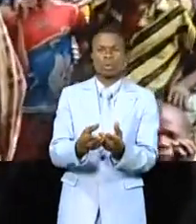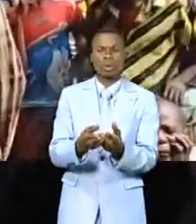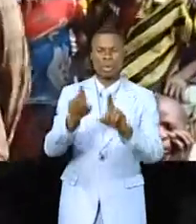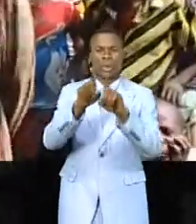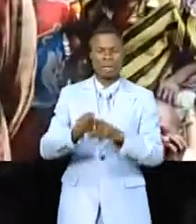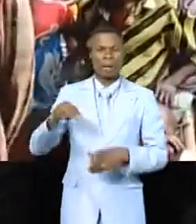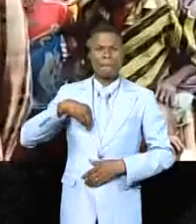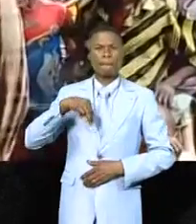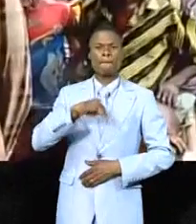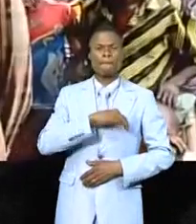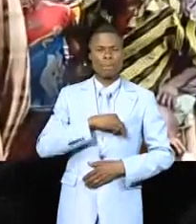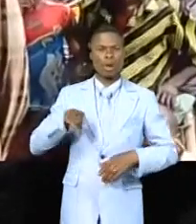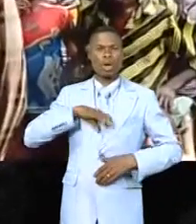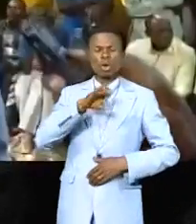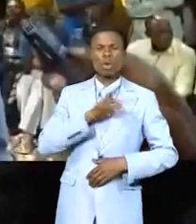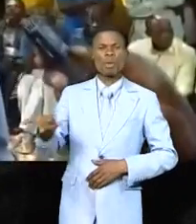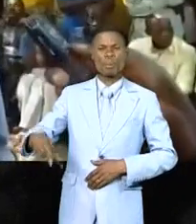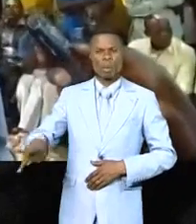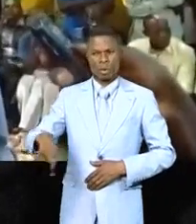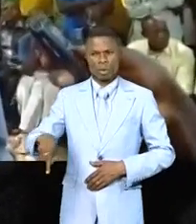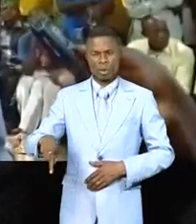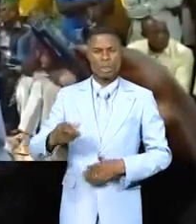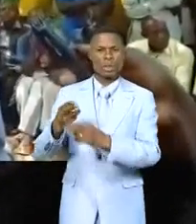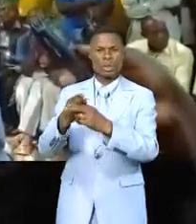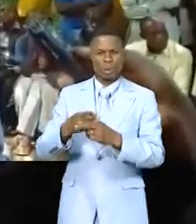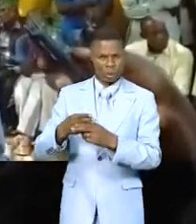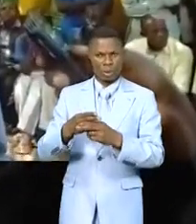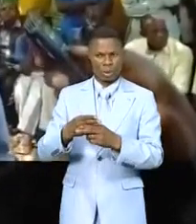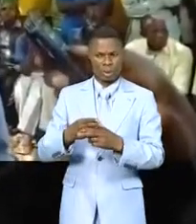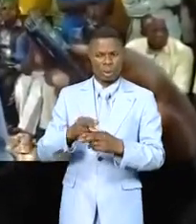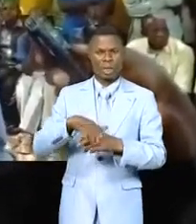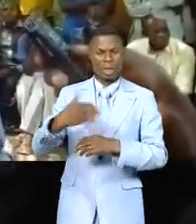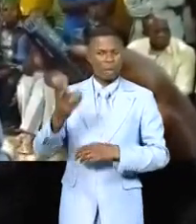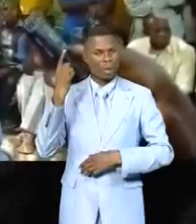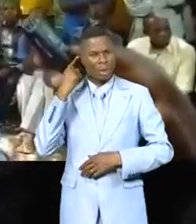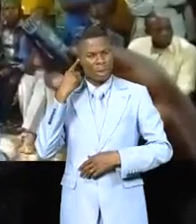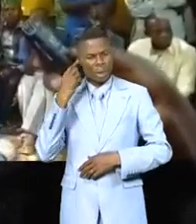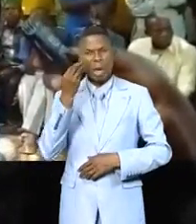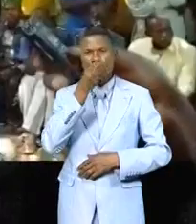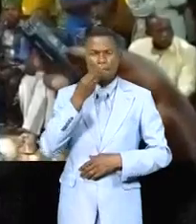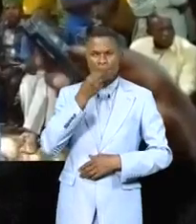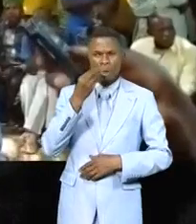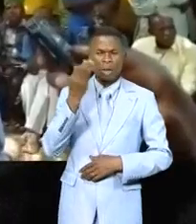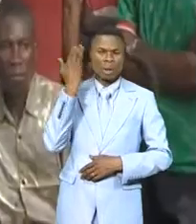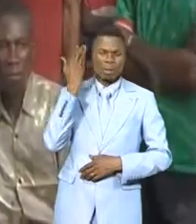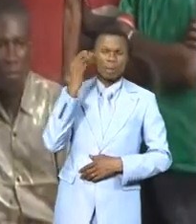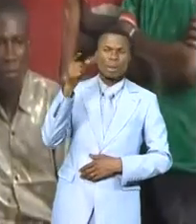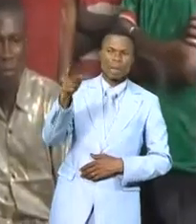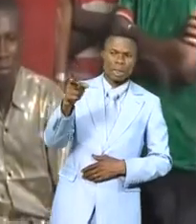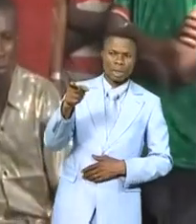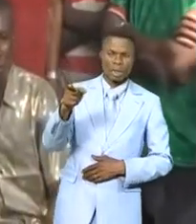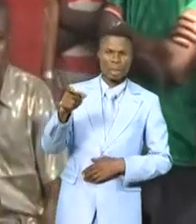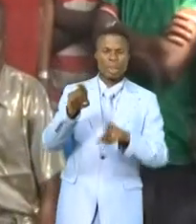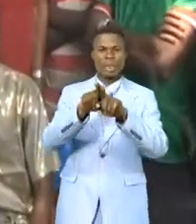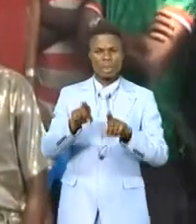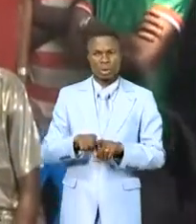le membre du comité provincial de sécurité. Après avoir écouté la déclaration de M. Bassele Ifomo